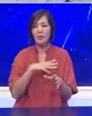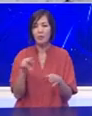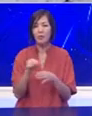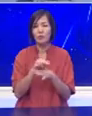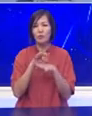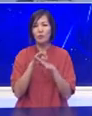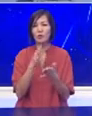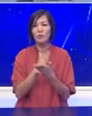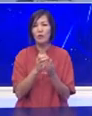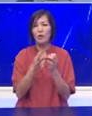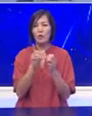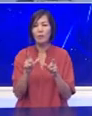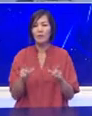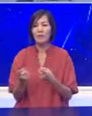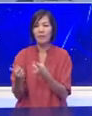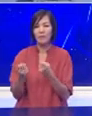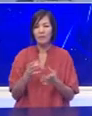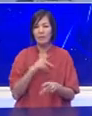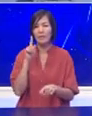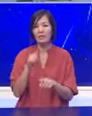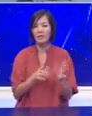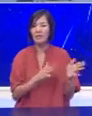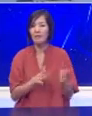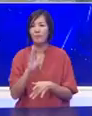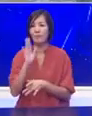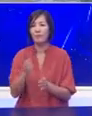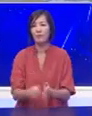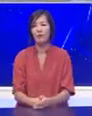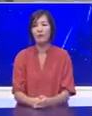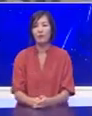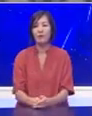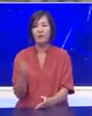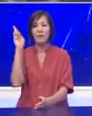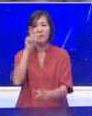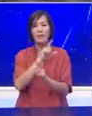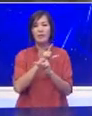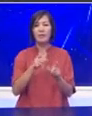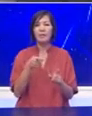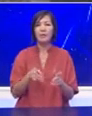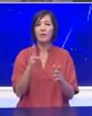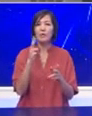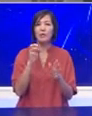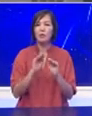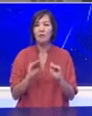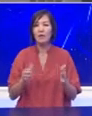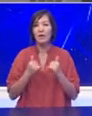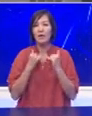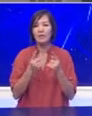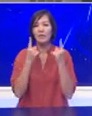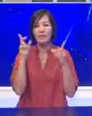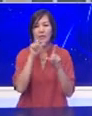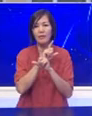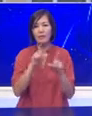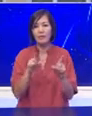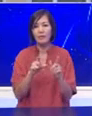жатырмыз. 15 адам жұмылдырылды. Тез арада реттейміз деп ойлаймын. Білім мекемесі 1200 балаға шақталған. Аудандағы ірі мектептің